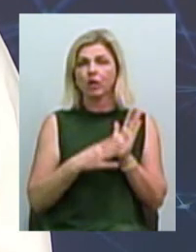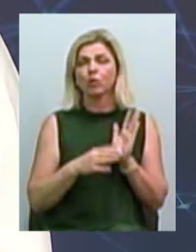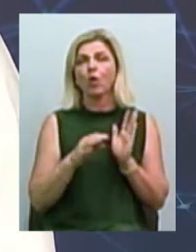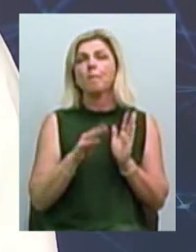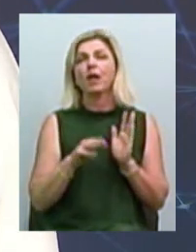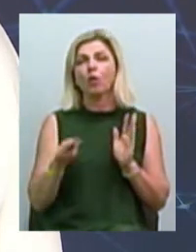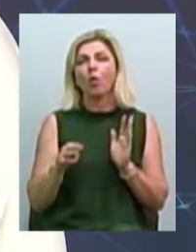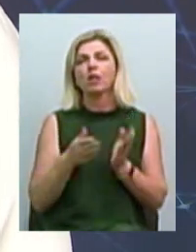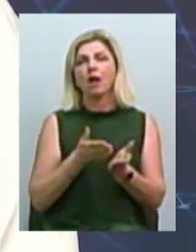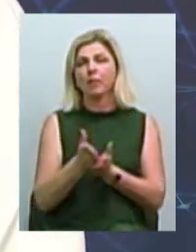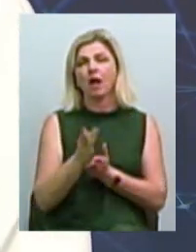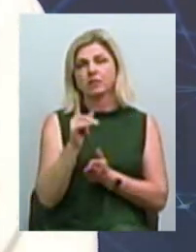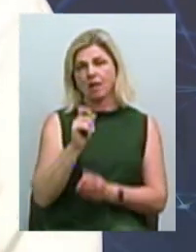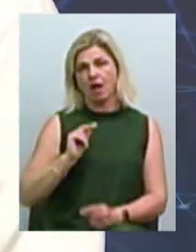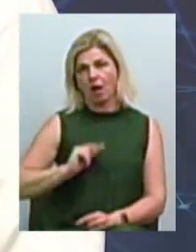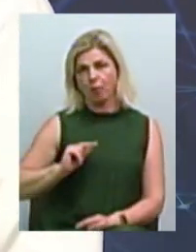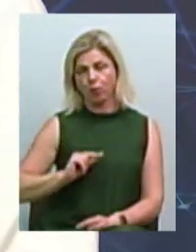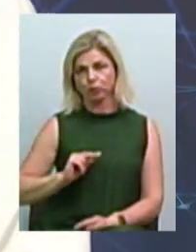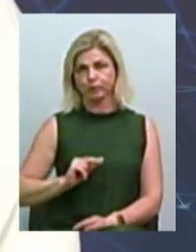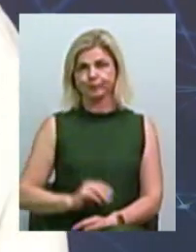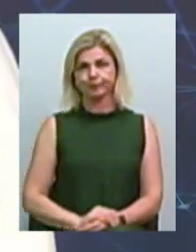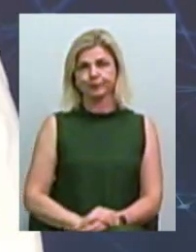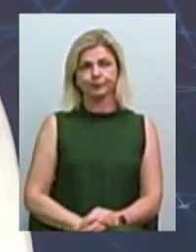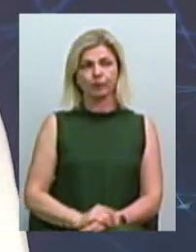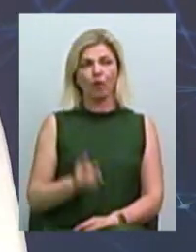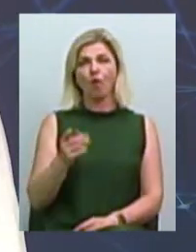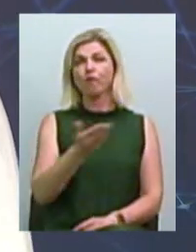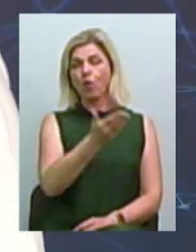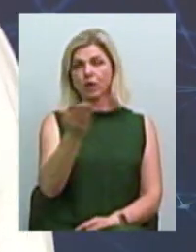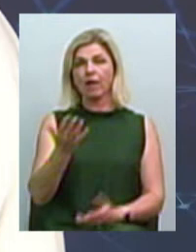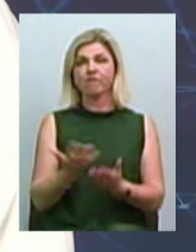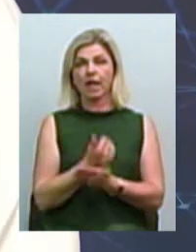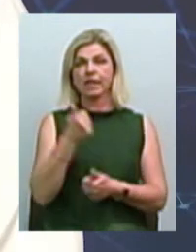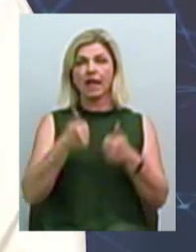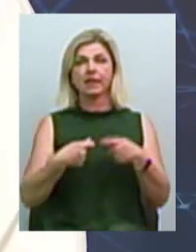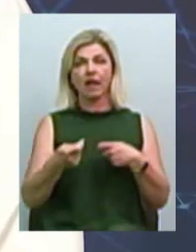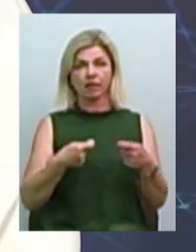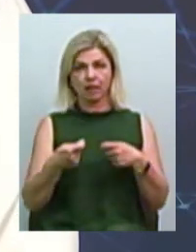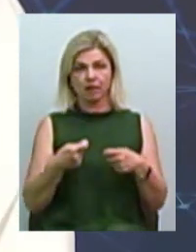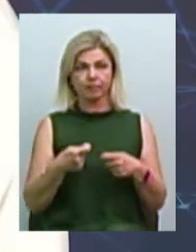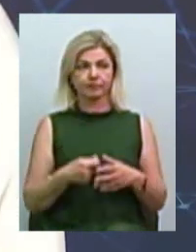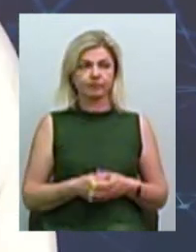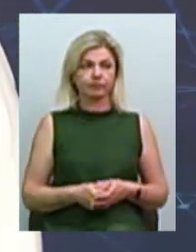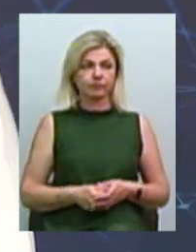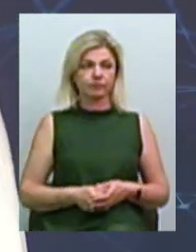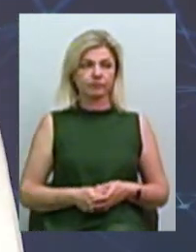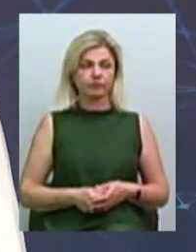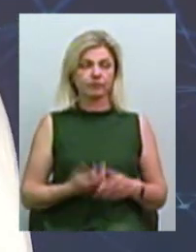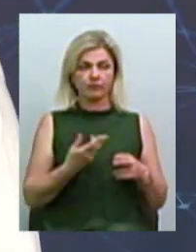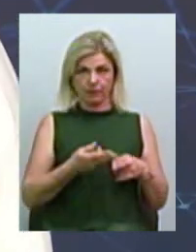що? За роботи. Тобто, вони, та, вони у нас виграли тендер на початку року. Тобто це не допомога, це плата? Так. Ну,